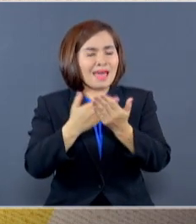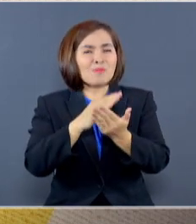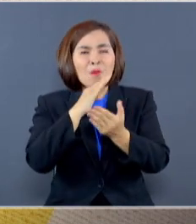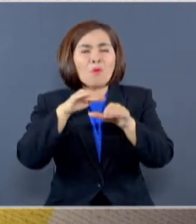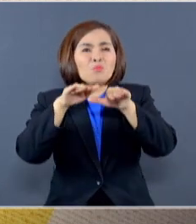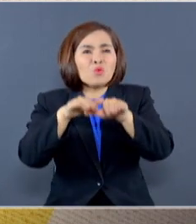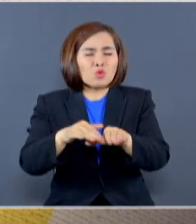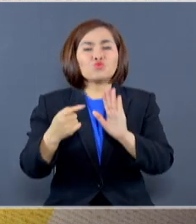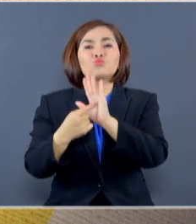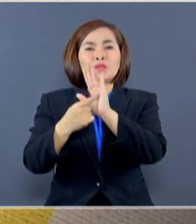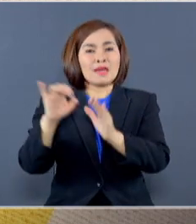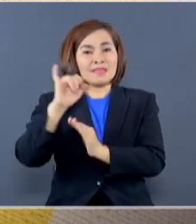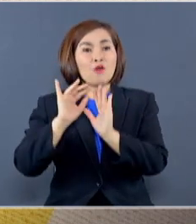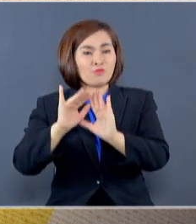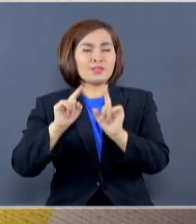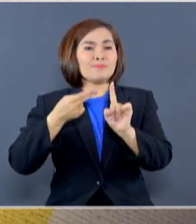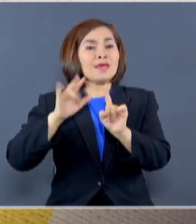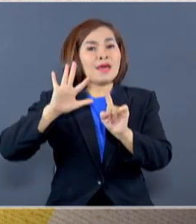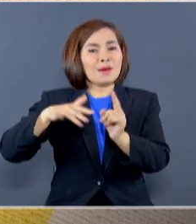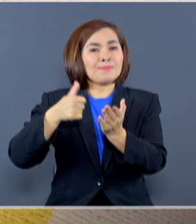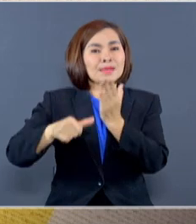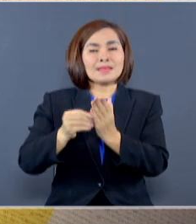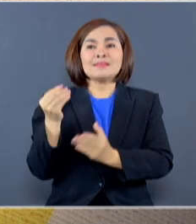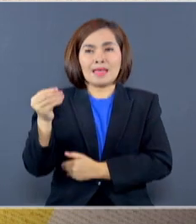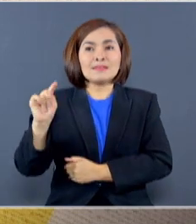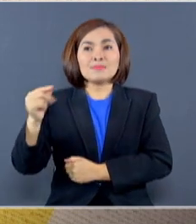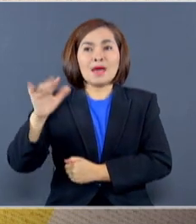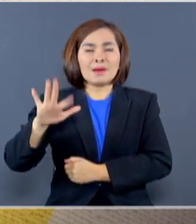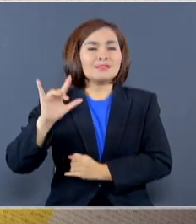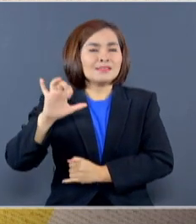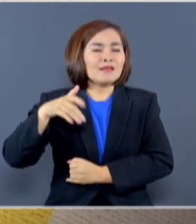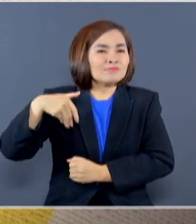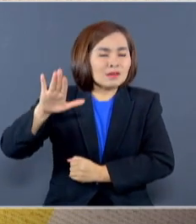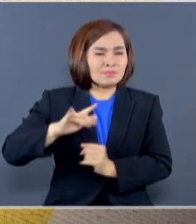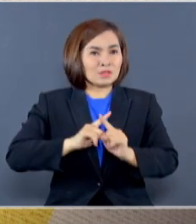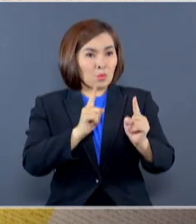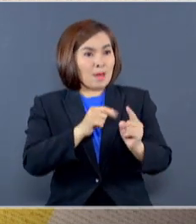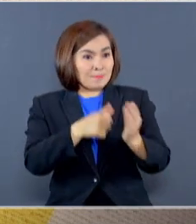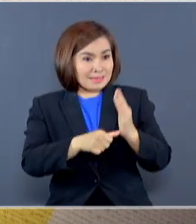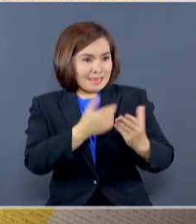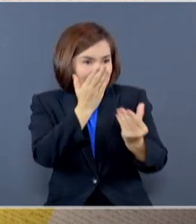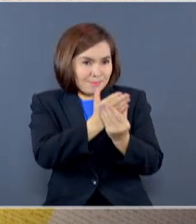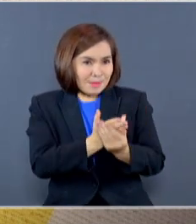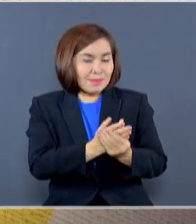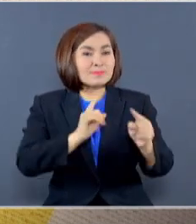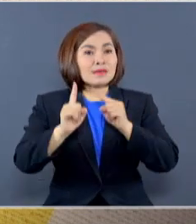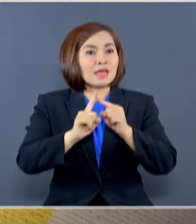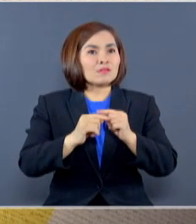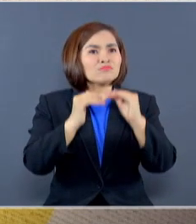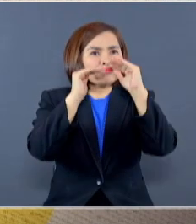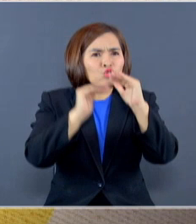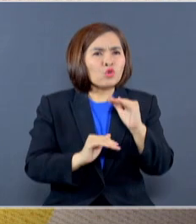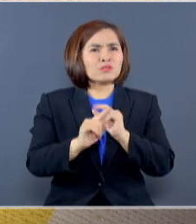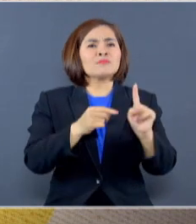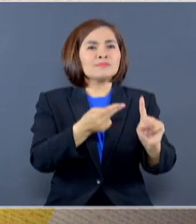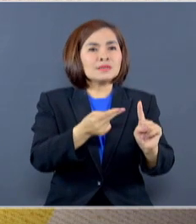ก็คือสมมติเช่นฝาก 15,000 อาจจะเขียนจริงๆเนี่ยญาติรับไป 15,000 แต่จริงเงินที่ผู้ต้องขังสามารถใช้ได้เนี่ยอาจจ